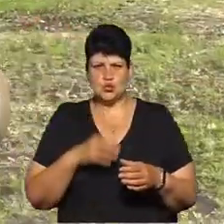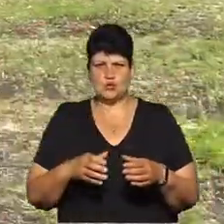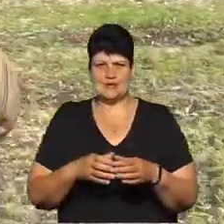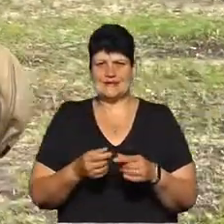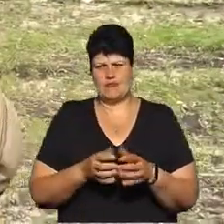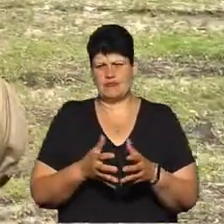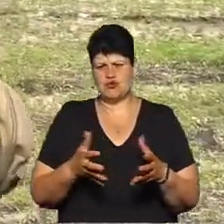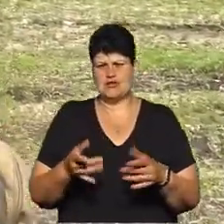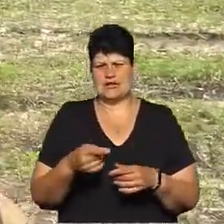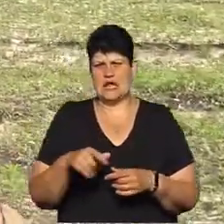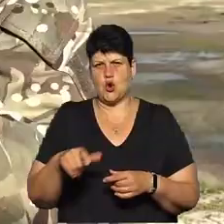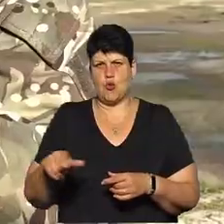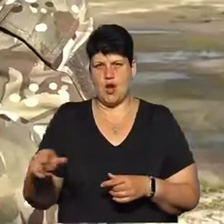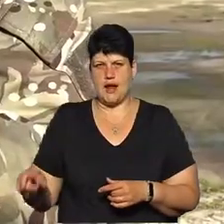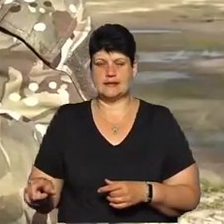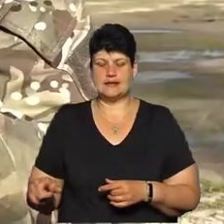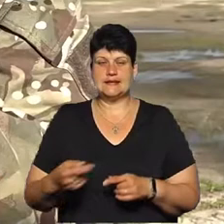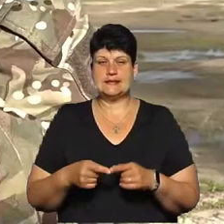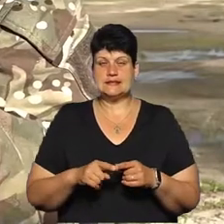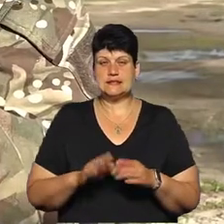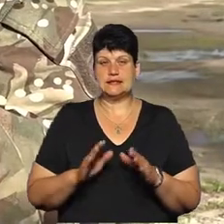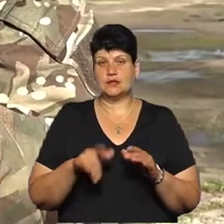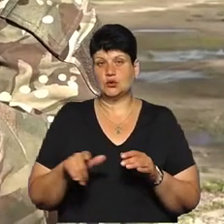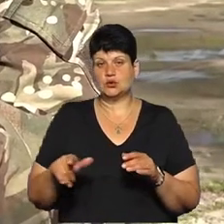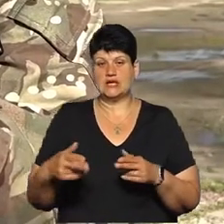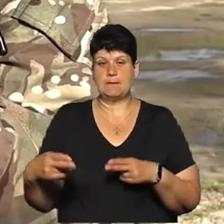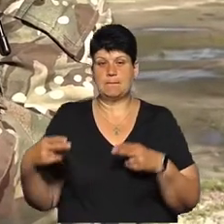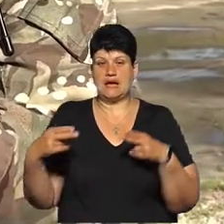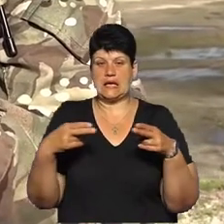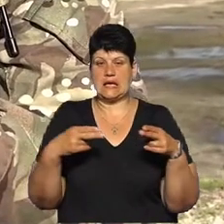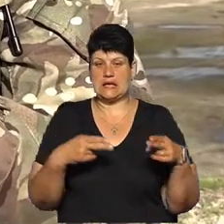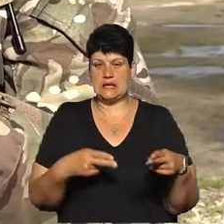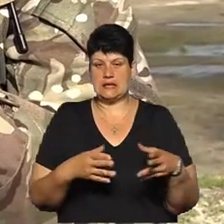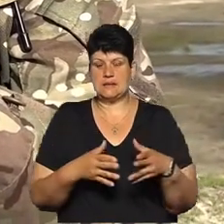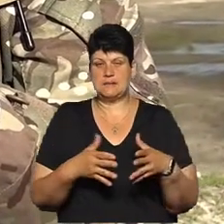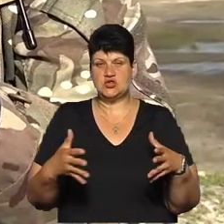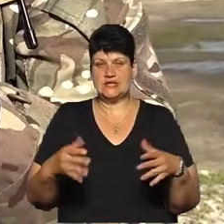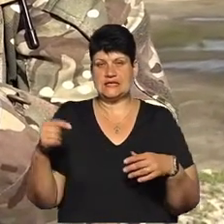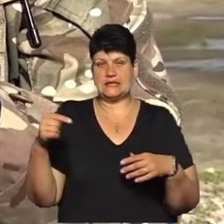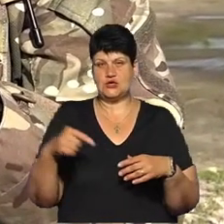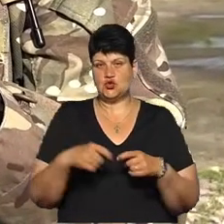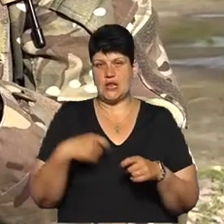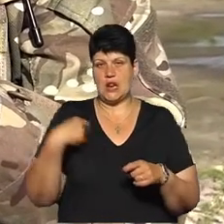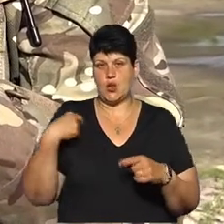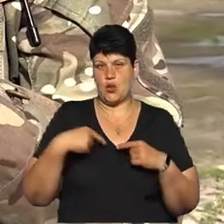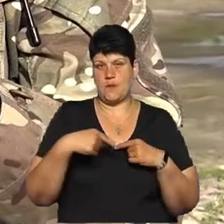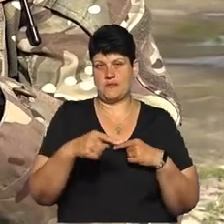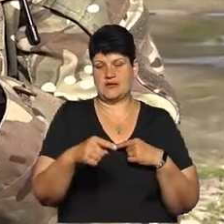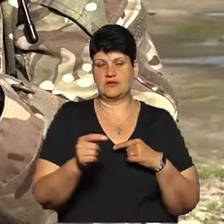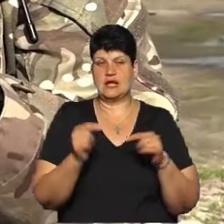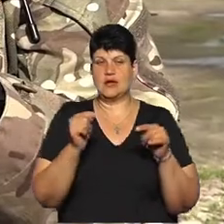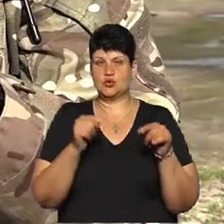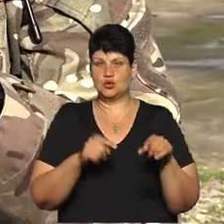тернополяни, то люди, які приїхали більше ніж за 1000 кілометрів для того, щоб